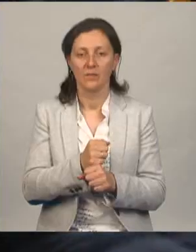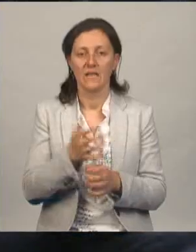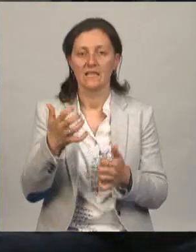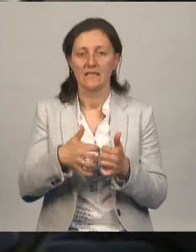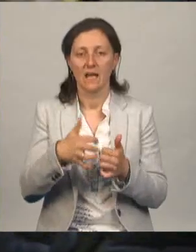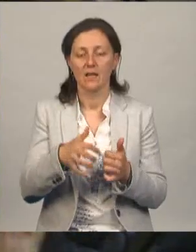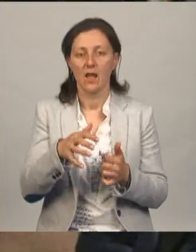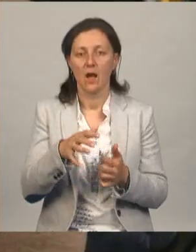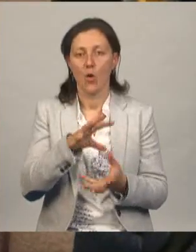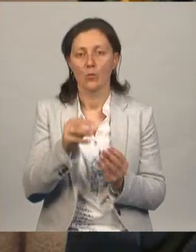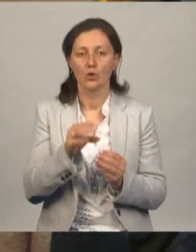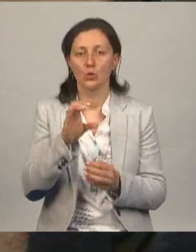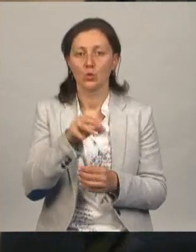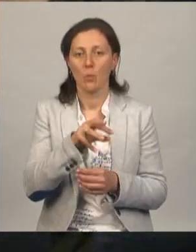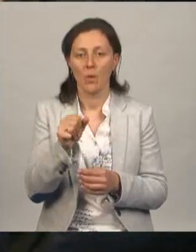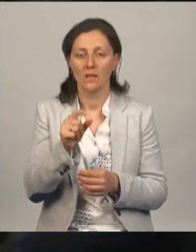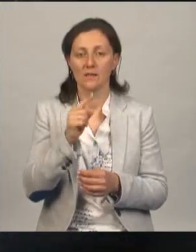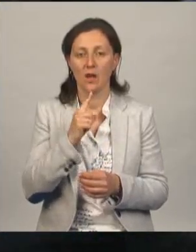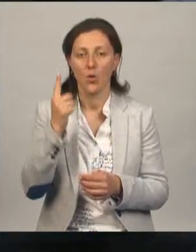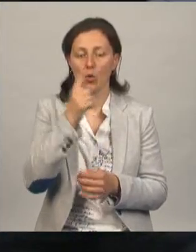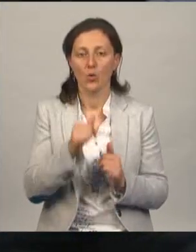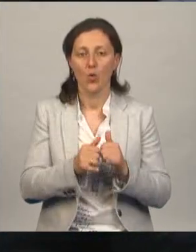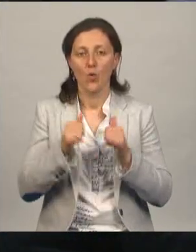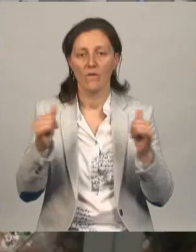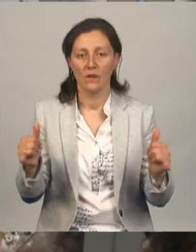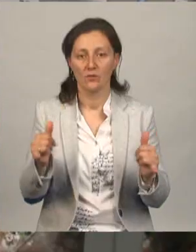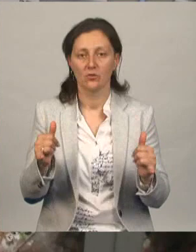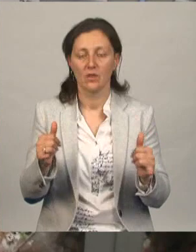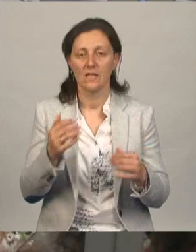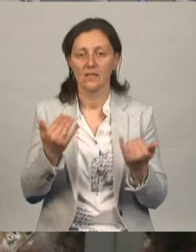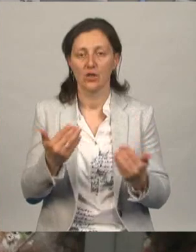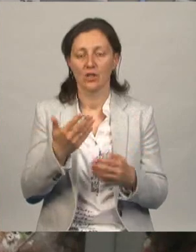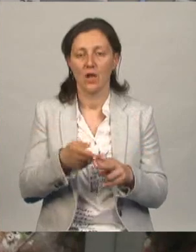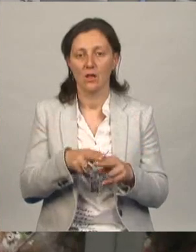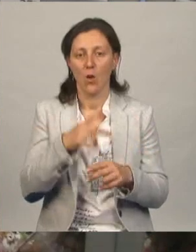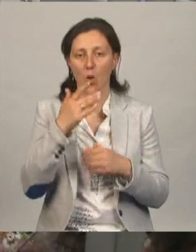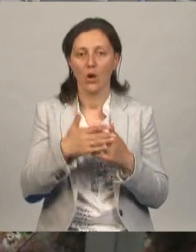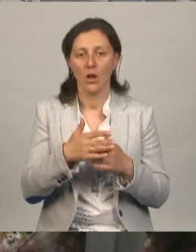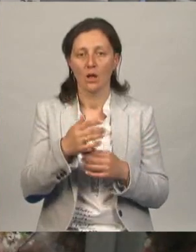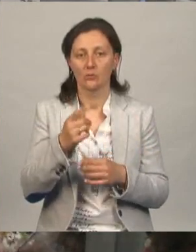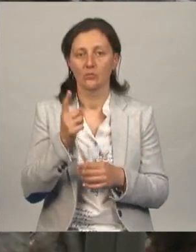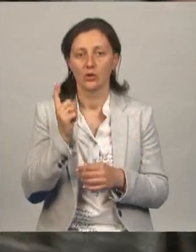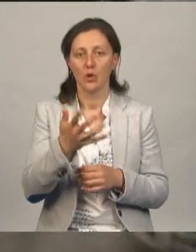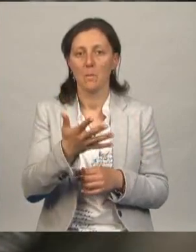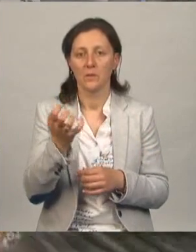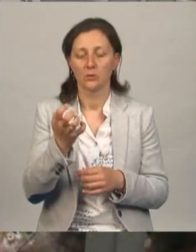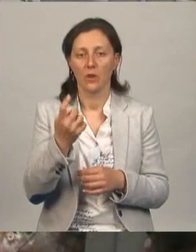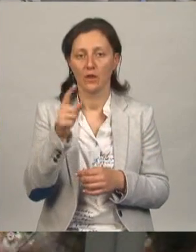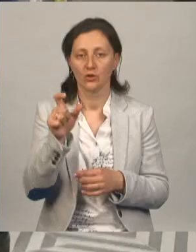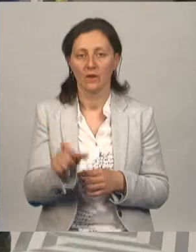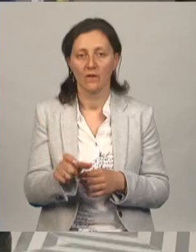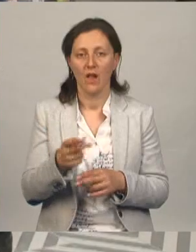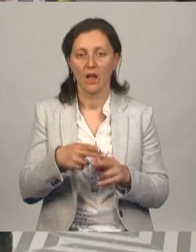посещаемых за один раз товаров за год выросло на четверть сейчас это около полутора тысяч рублей излюбленным приемом